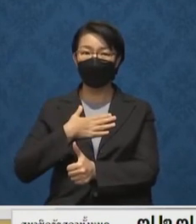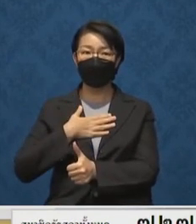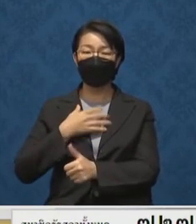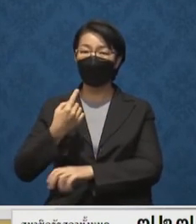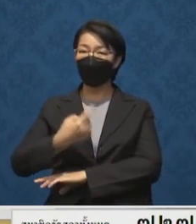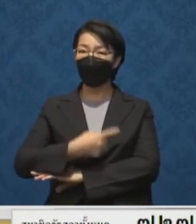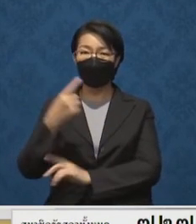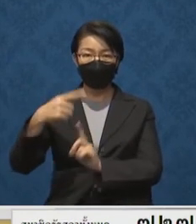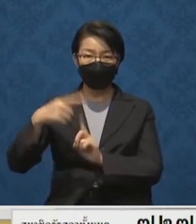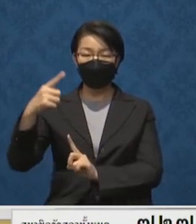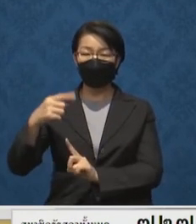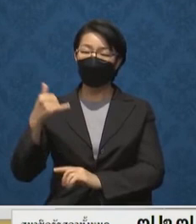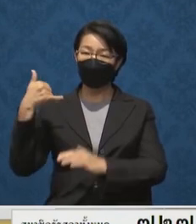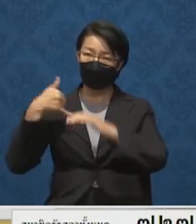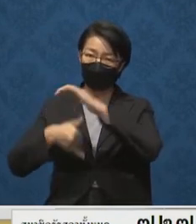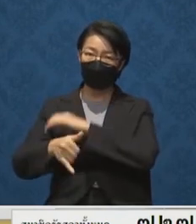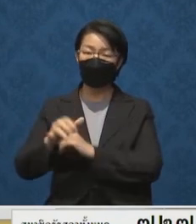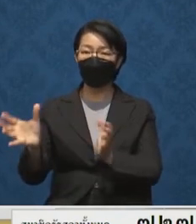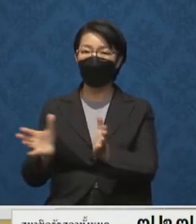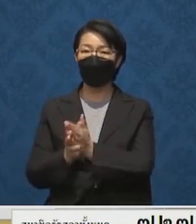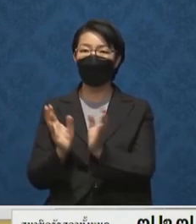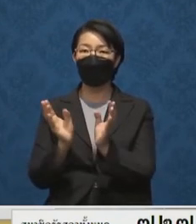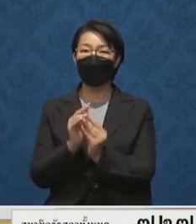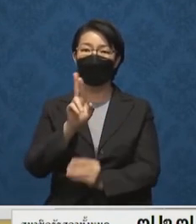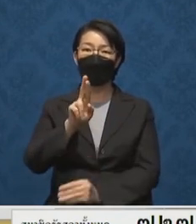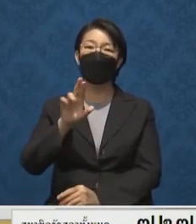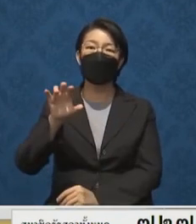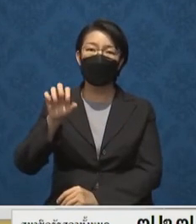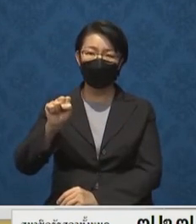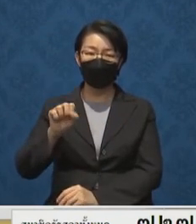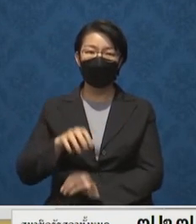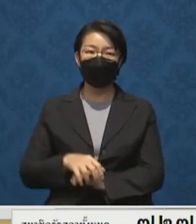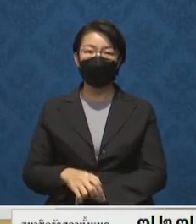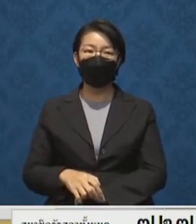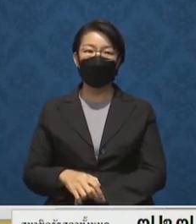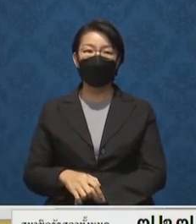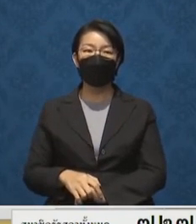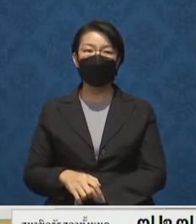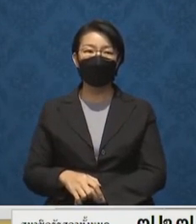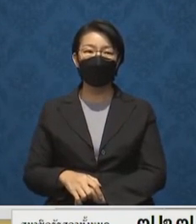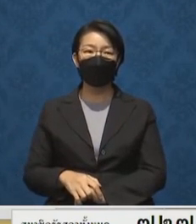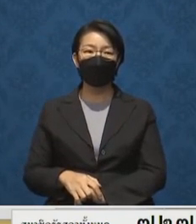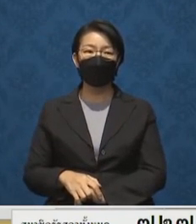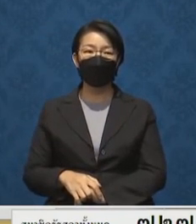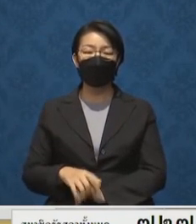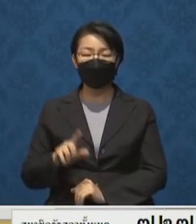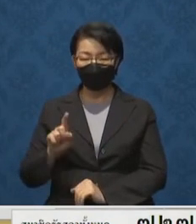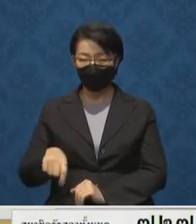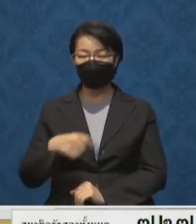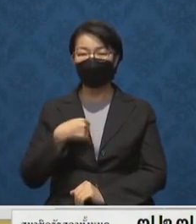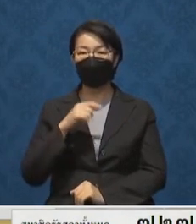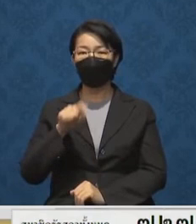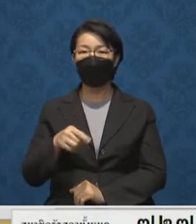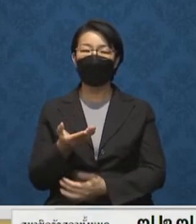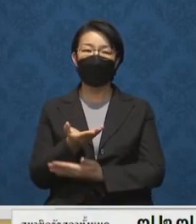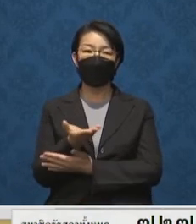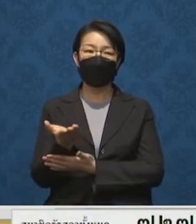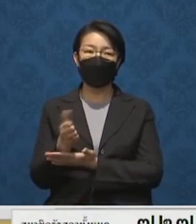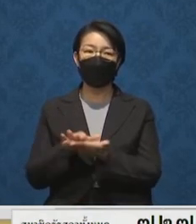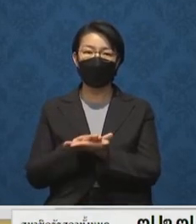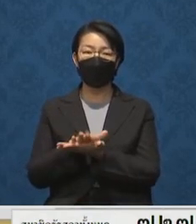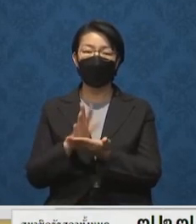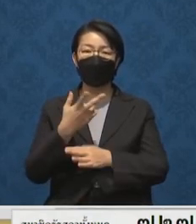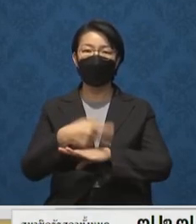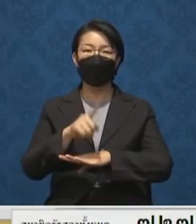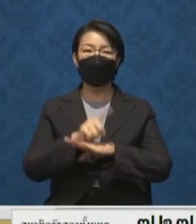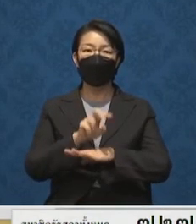แรกที่เข้าวนสภาพไม่มประโการณ์ใดๆเลยครับแต่ผมจะเป็นต้ขออนุญาตท่านประทานและ